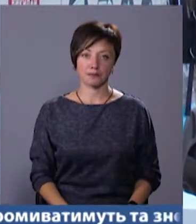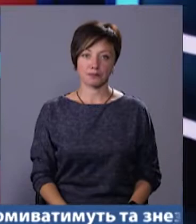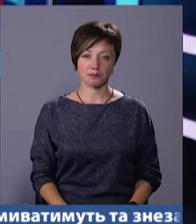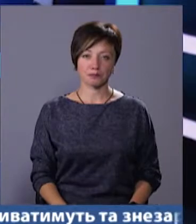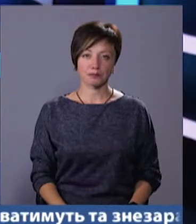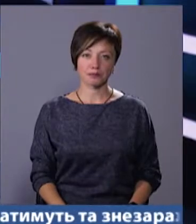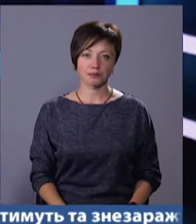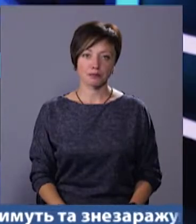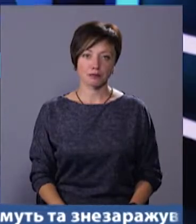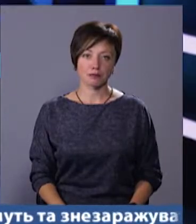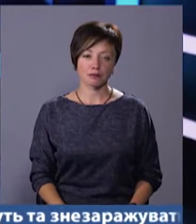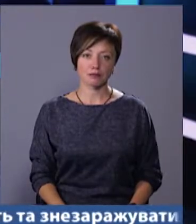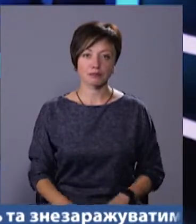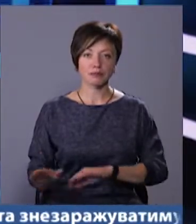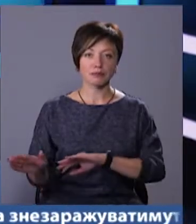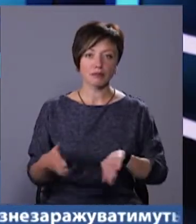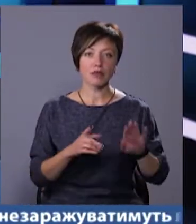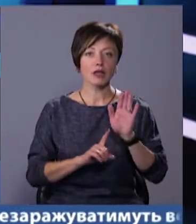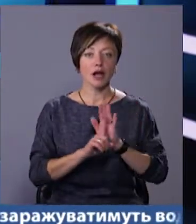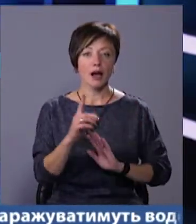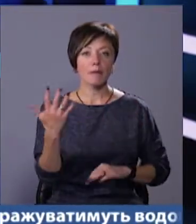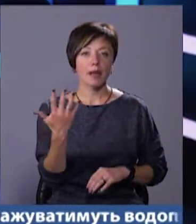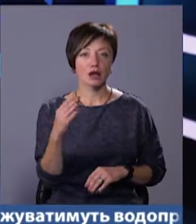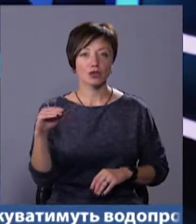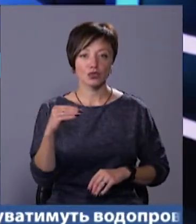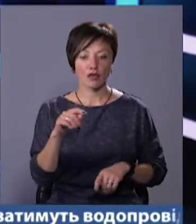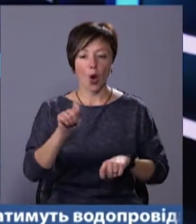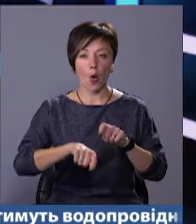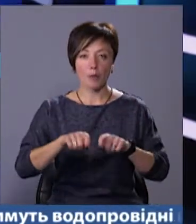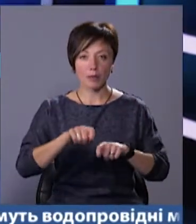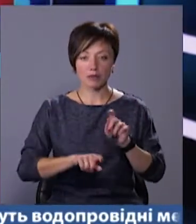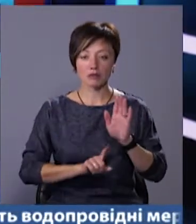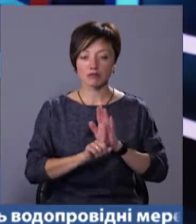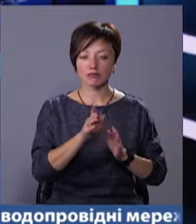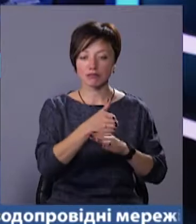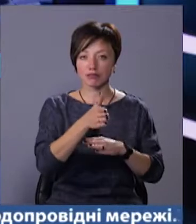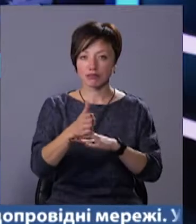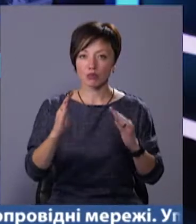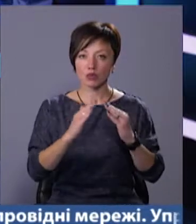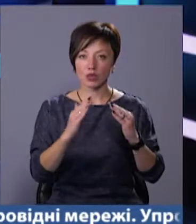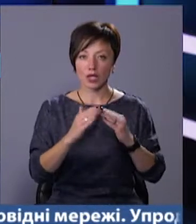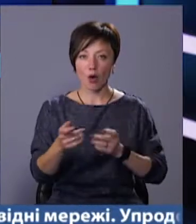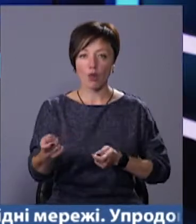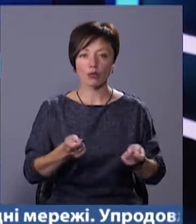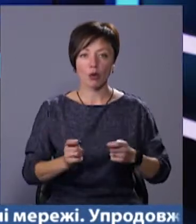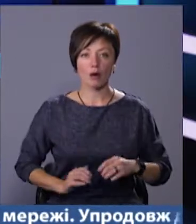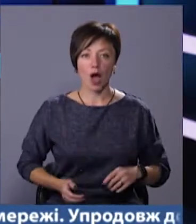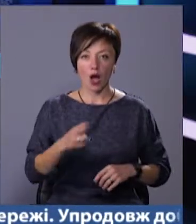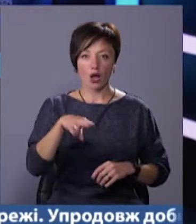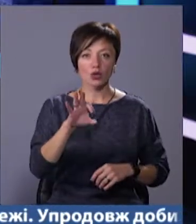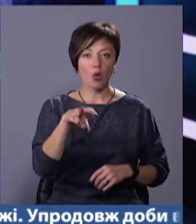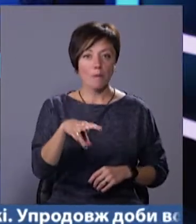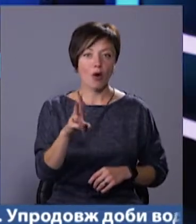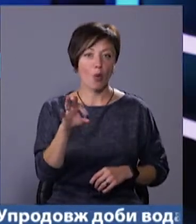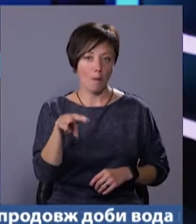міста. З 5 жовтня комісія почне інспектувати будинки, які обслуговує керуюча компанія «Домком